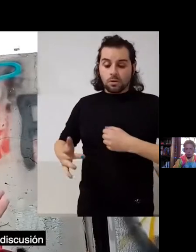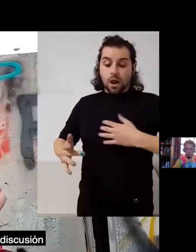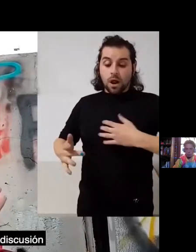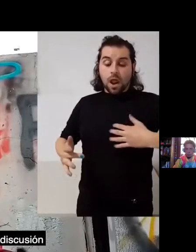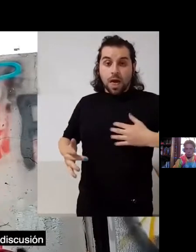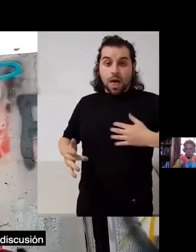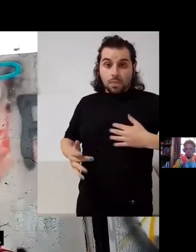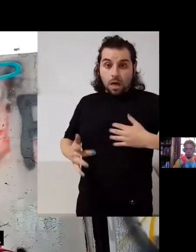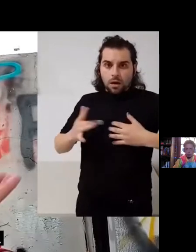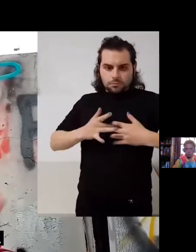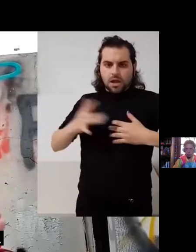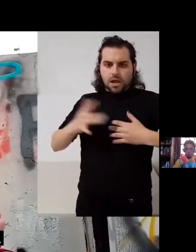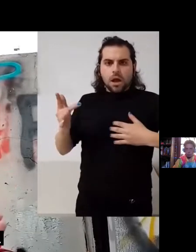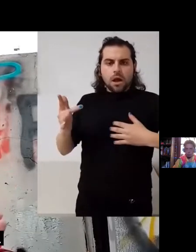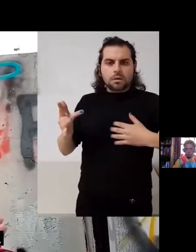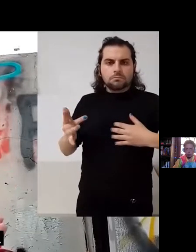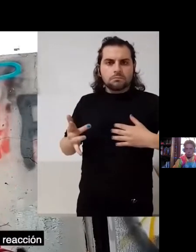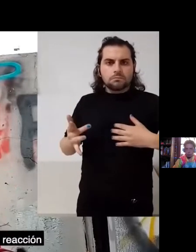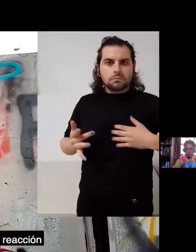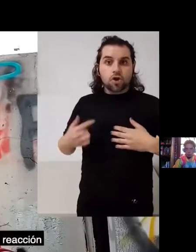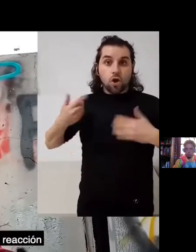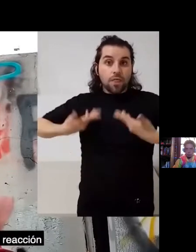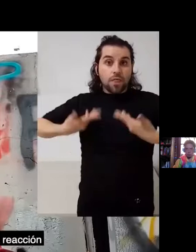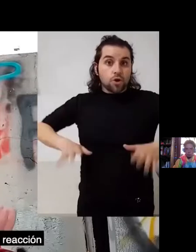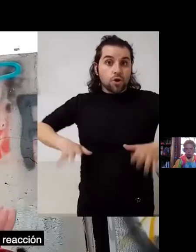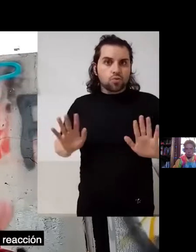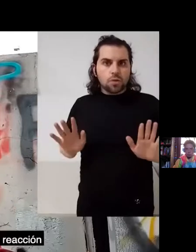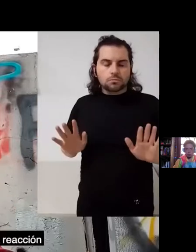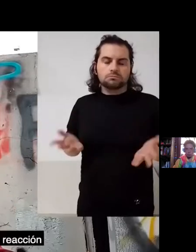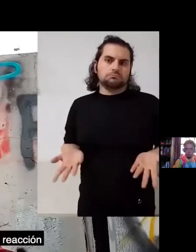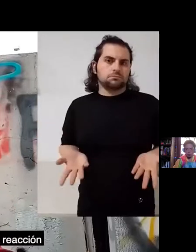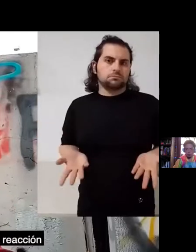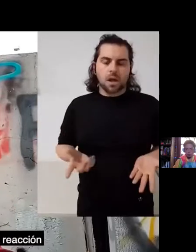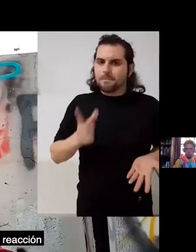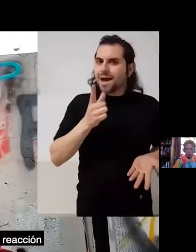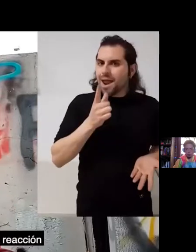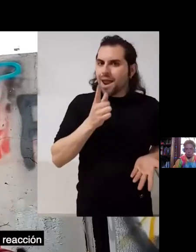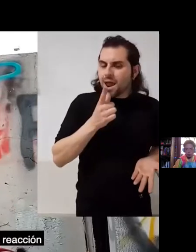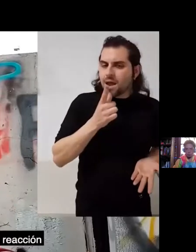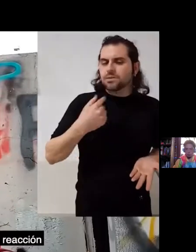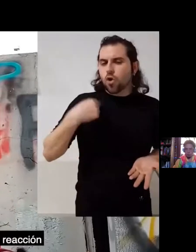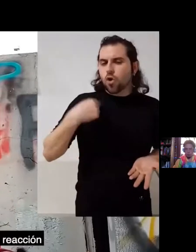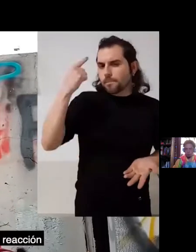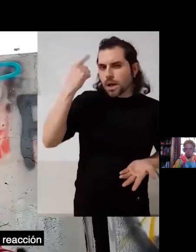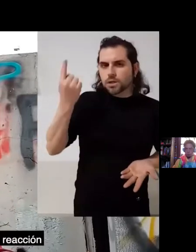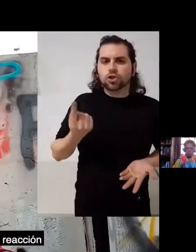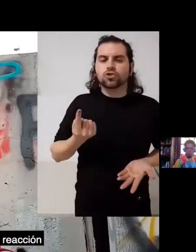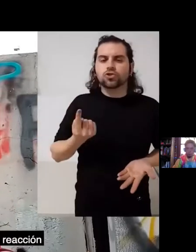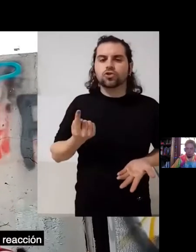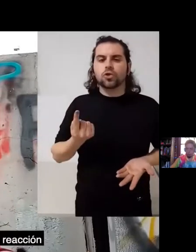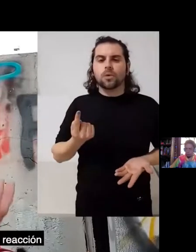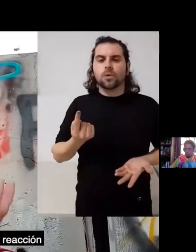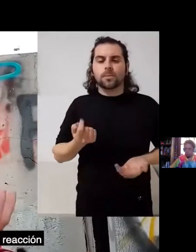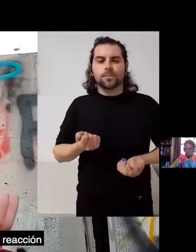professionnel choisit, il veut me toucher mes seins toutes nues. Je crois que tout